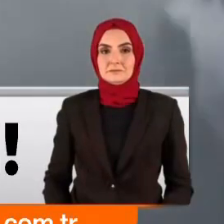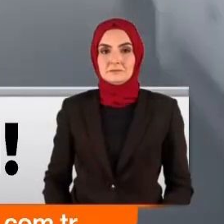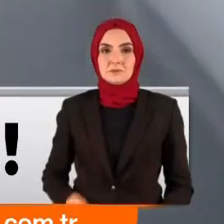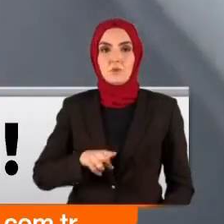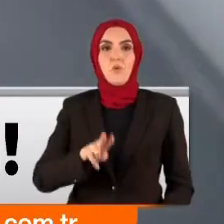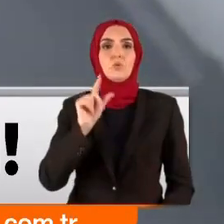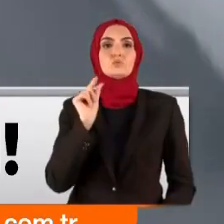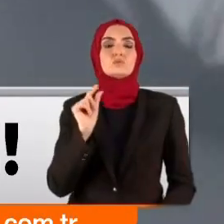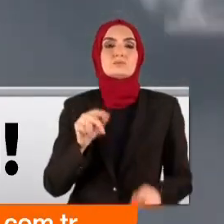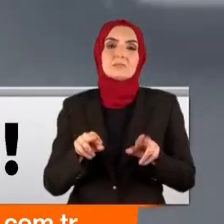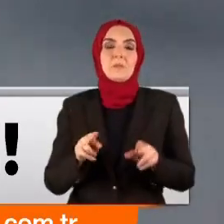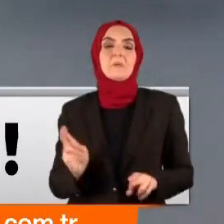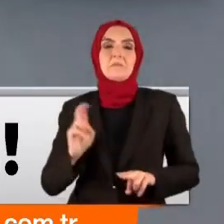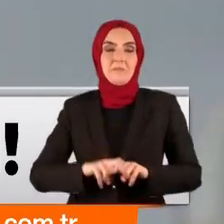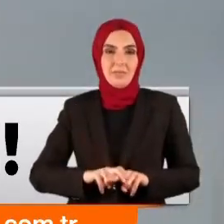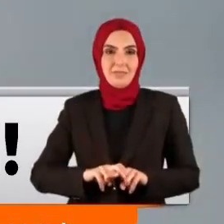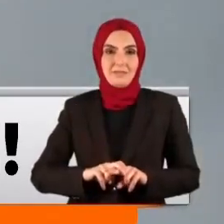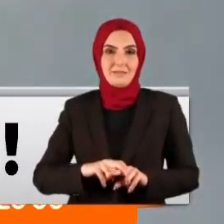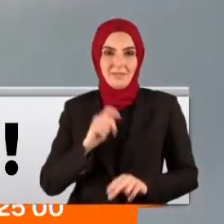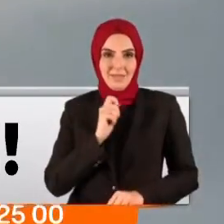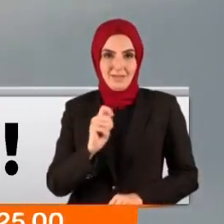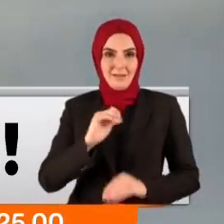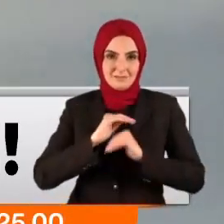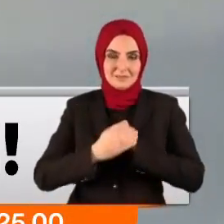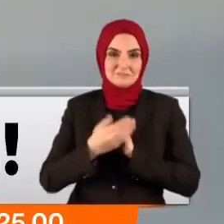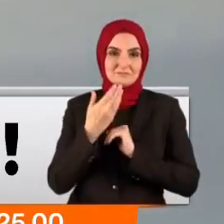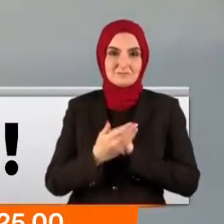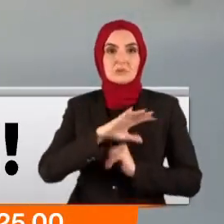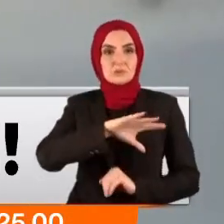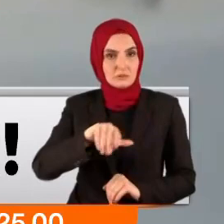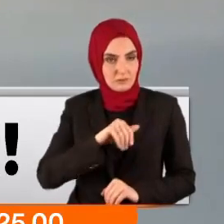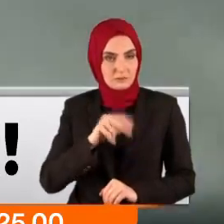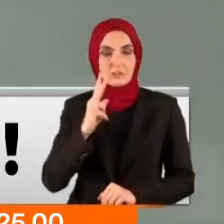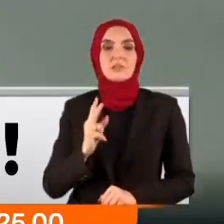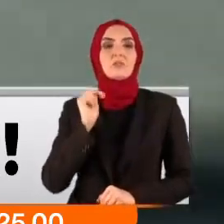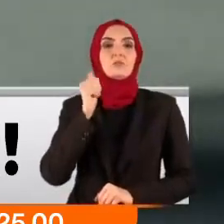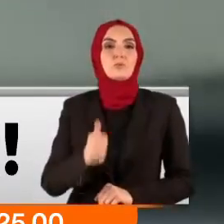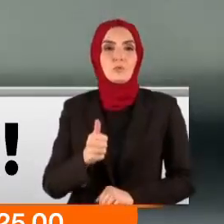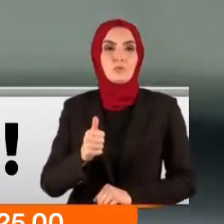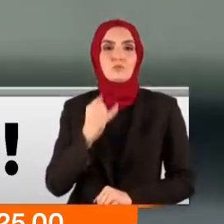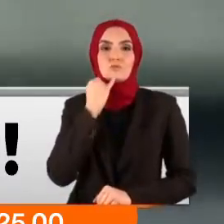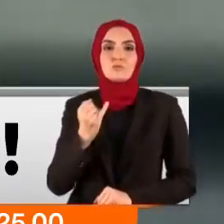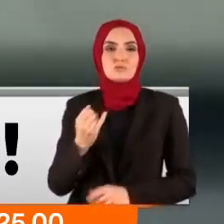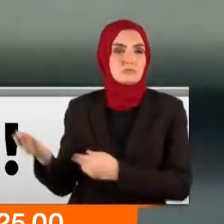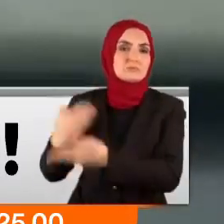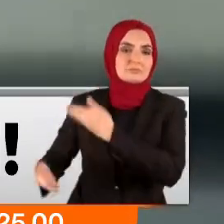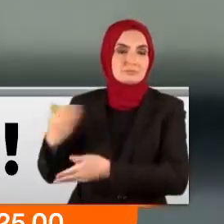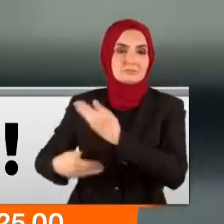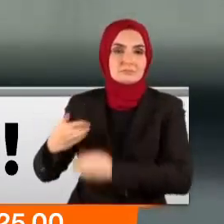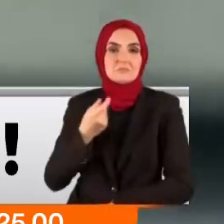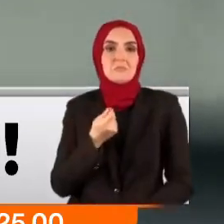Yolcu gibi bindiği taksiyi çaldı, iki gün boyunca yolcu taşıyıp para kazandı. Suç makinesi çıkan adamın çaldığı